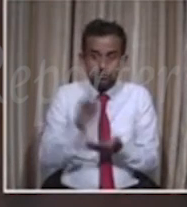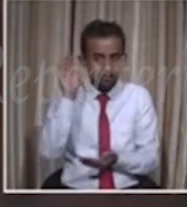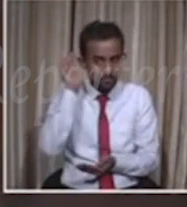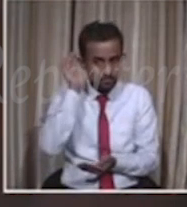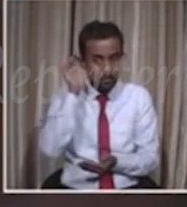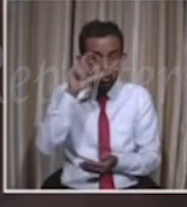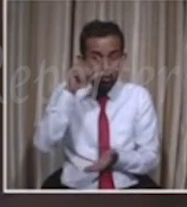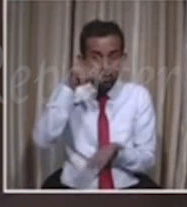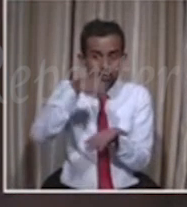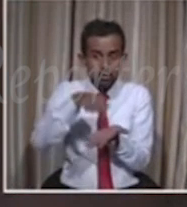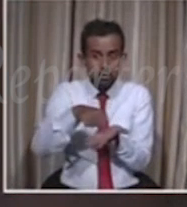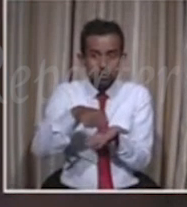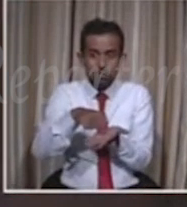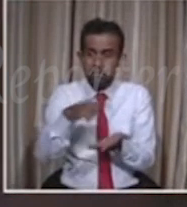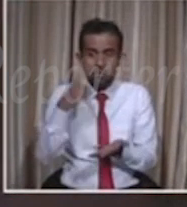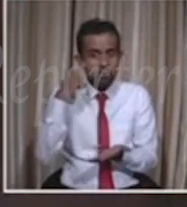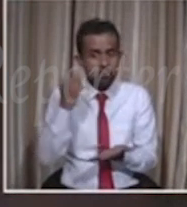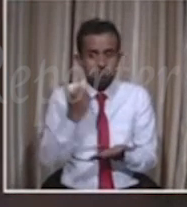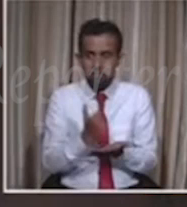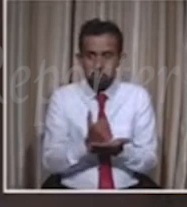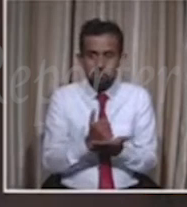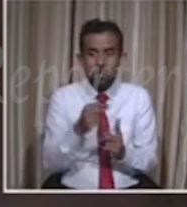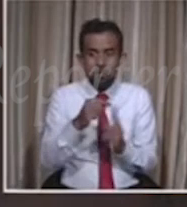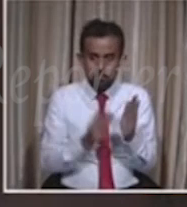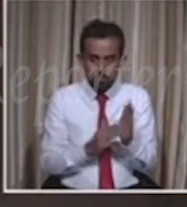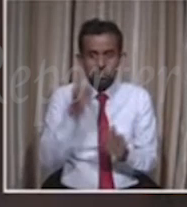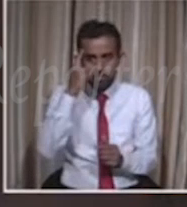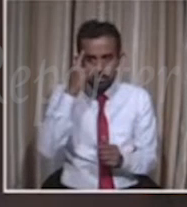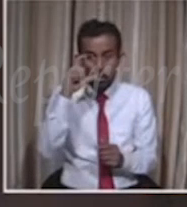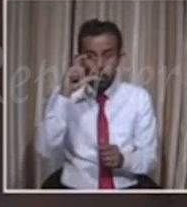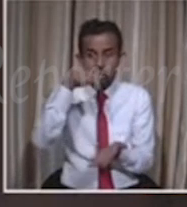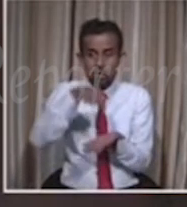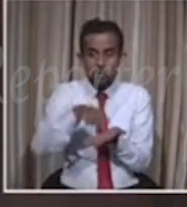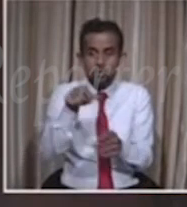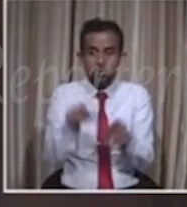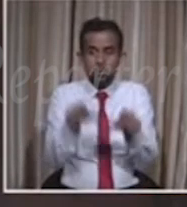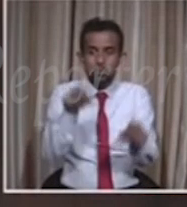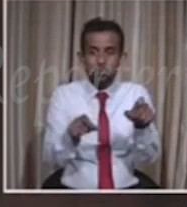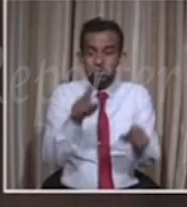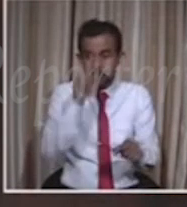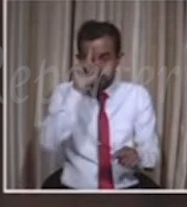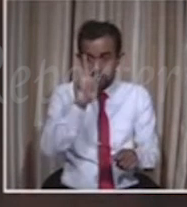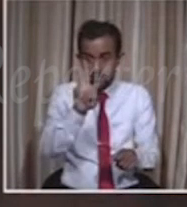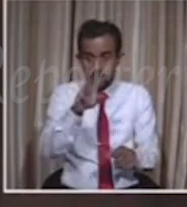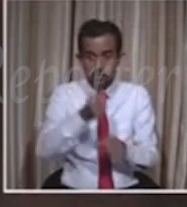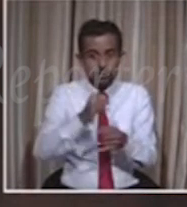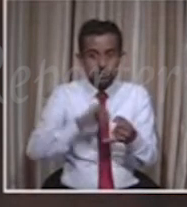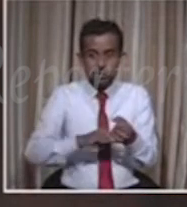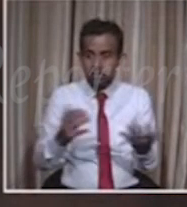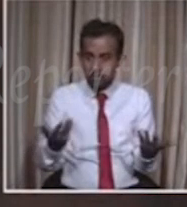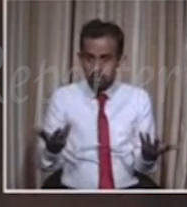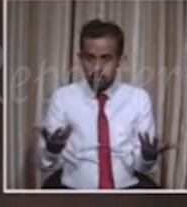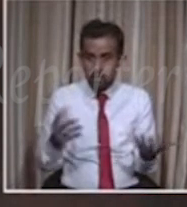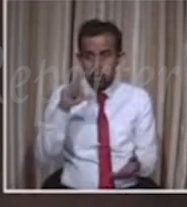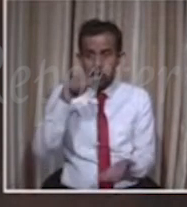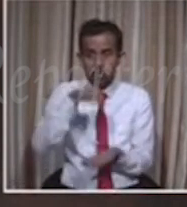කොළඹ නගරයේ තත්ත්වය ඉතාම දරුණුයි අගමැතිතුමා දන්නවා කොළඹ නගරයේ මිනිස්සුන්ට දැන් සුමාන 3ක් 30 ගෑස් නැහැ කොළඹ